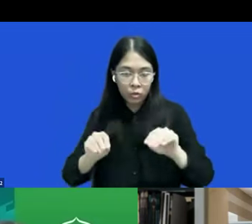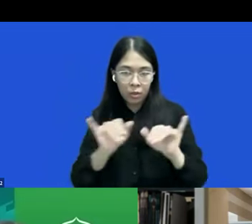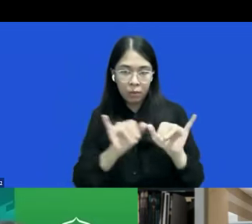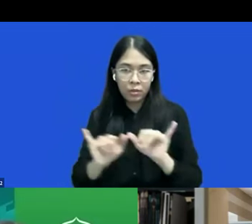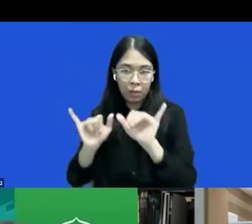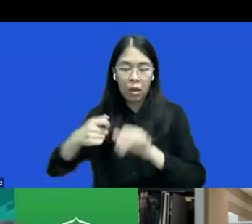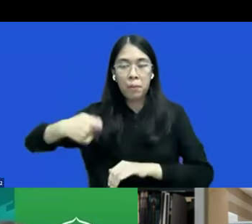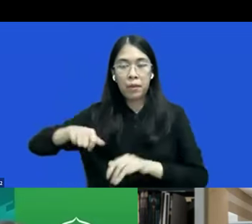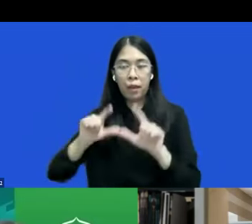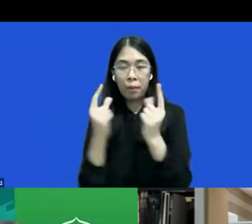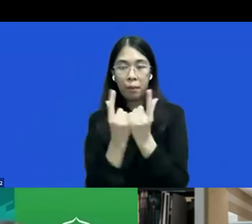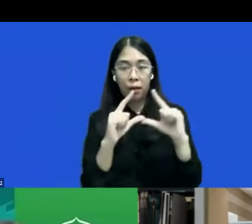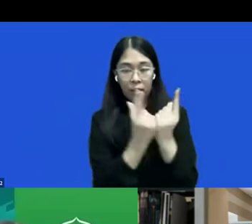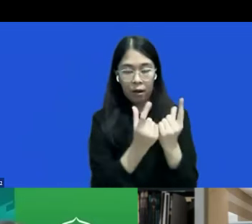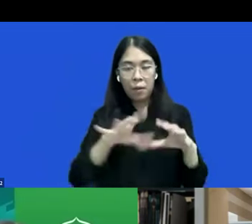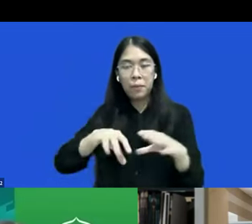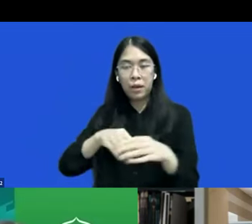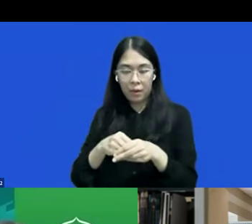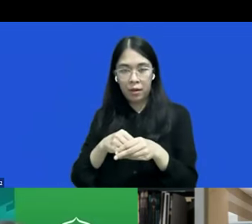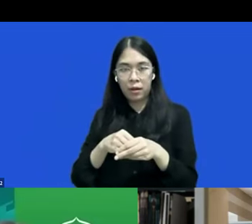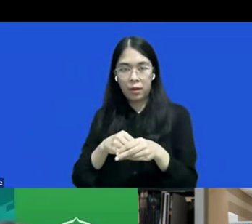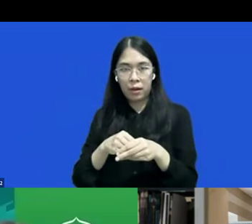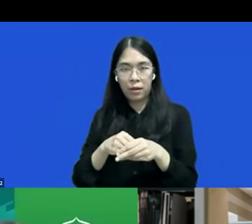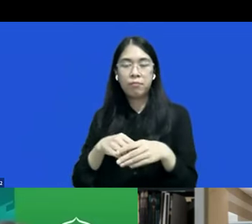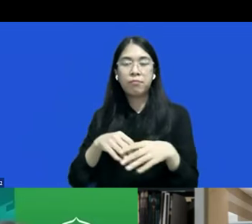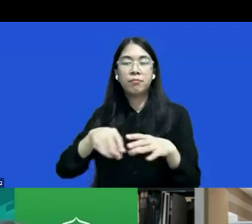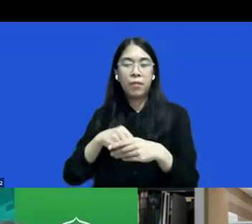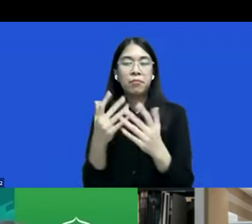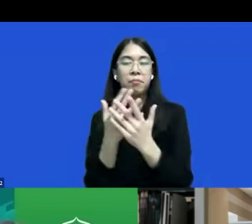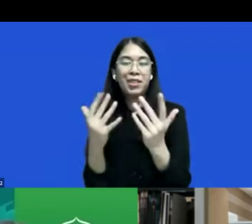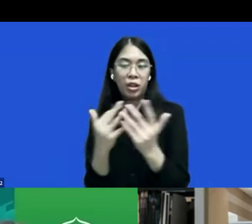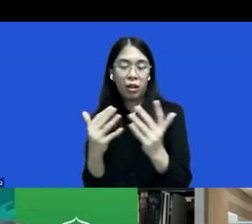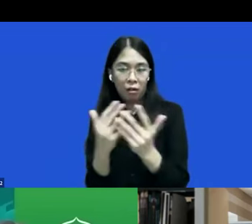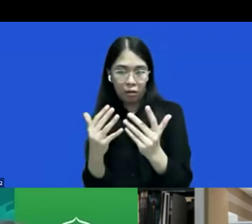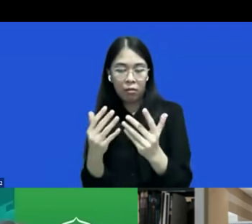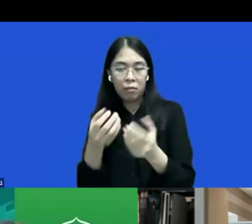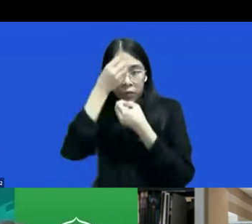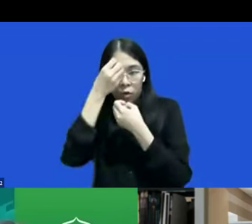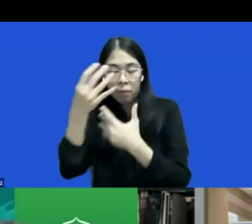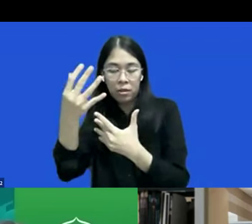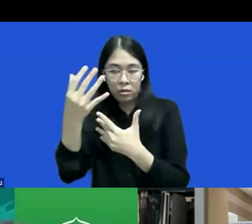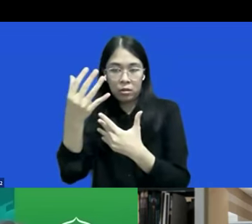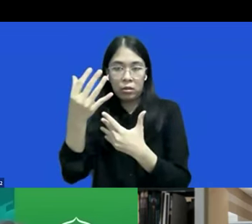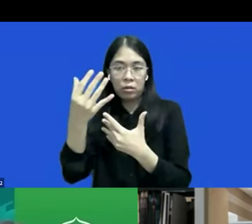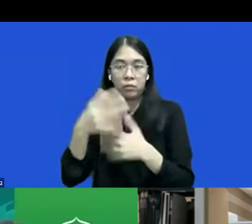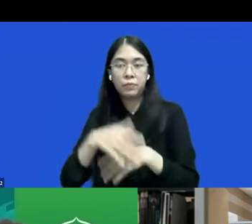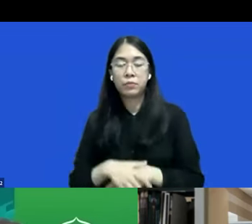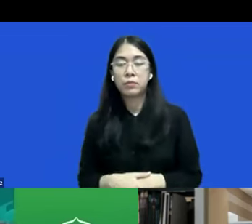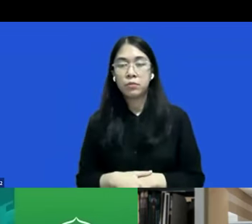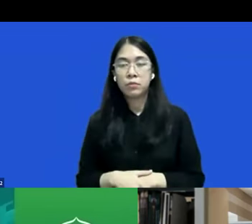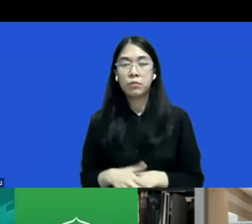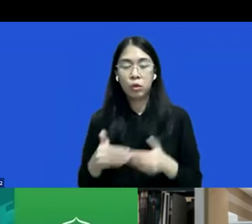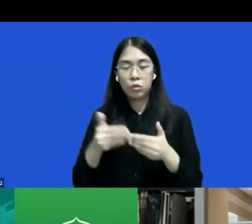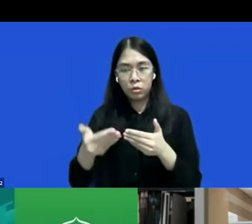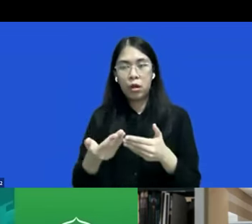kementerian lembaga dan tentu melibatkan partisipasi bermakna masyarakat, diberikan informasi sehingga kemudian bisa memberikan